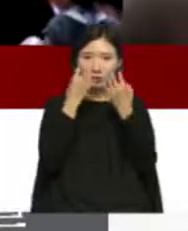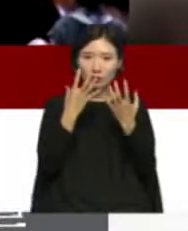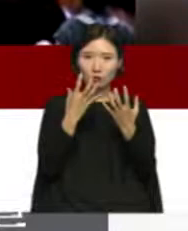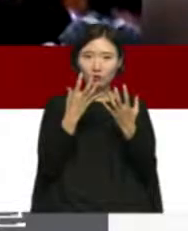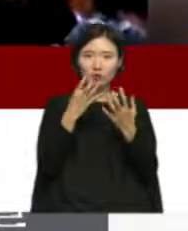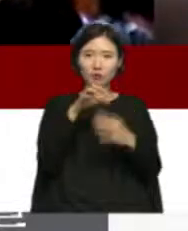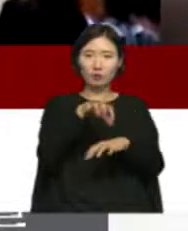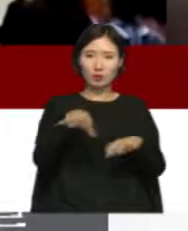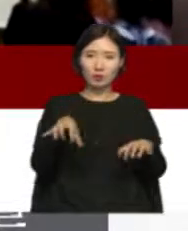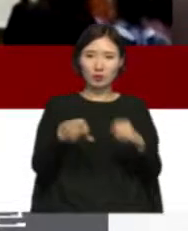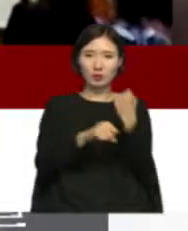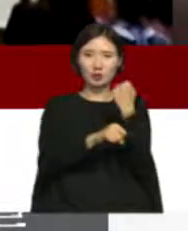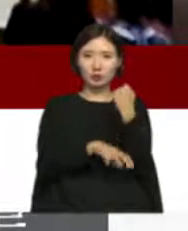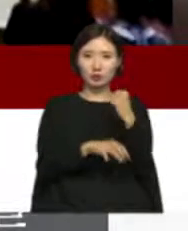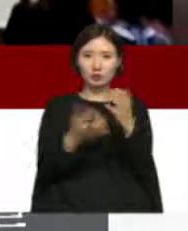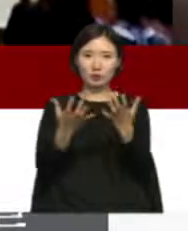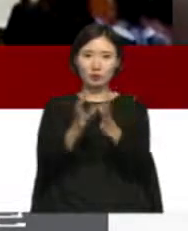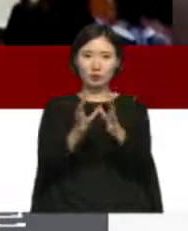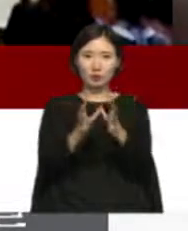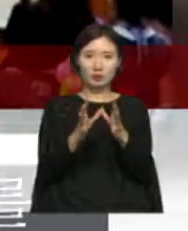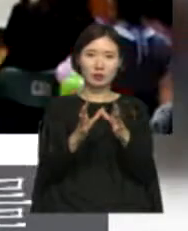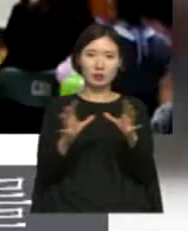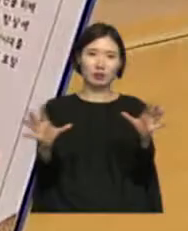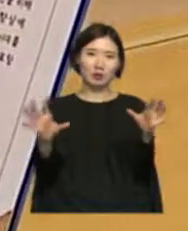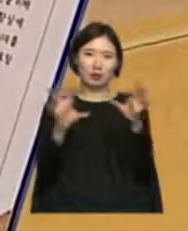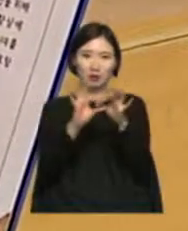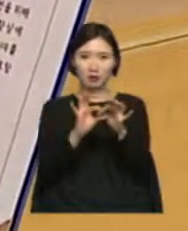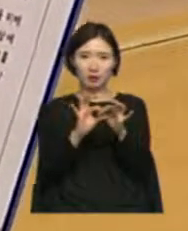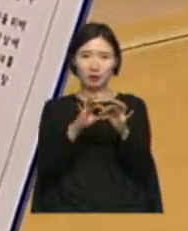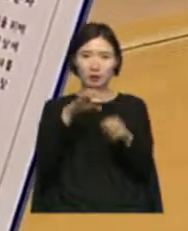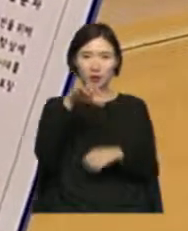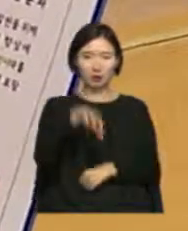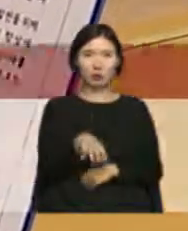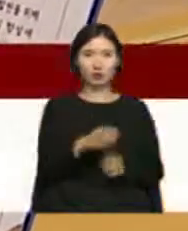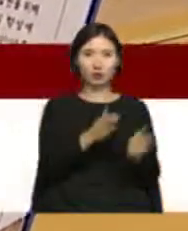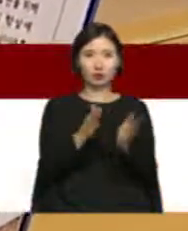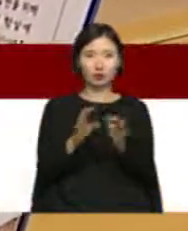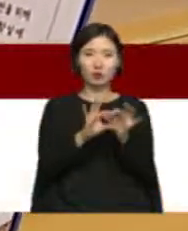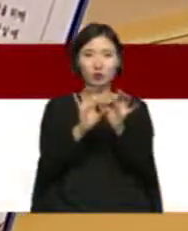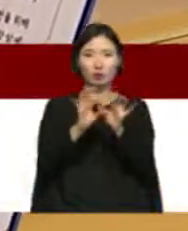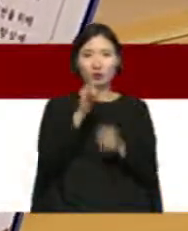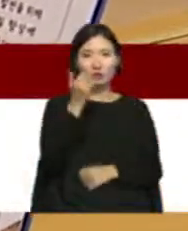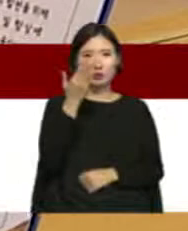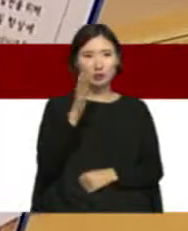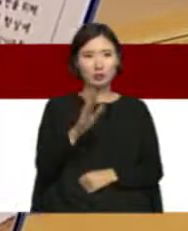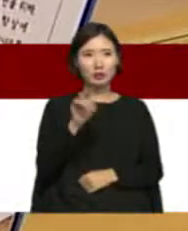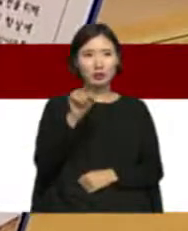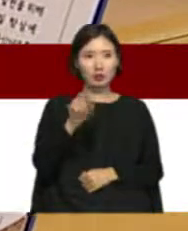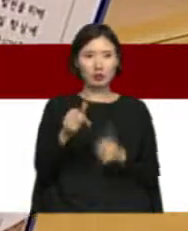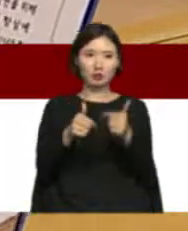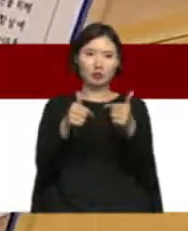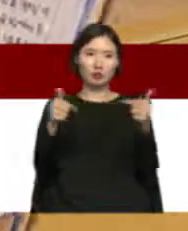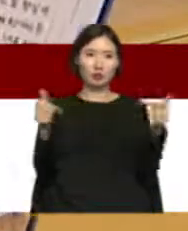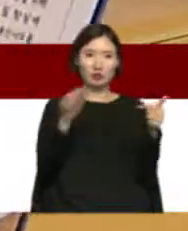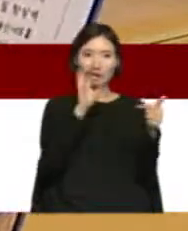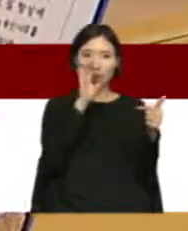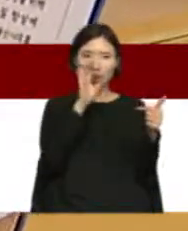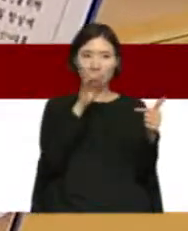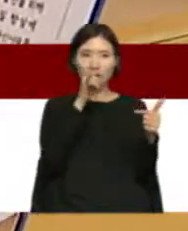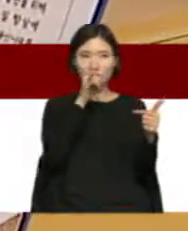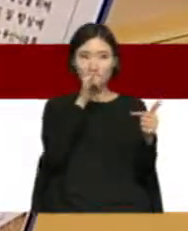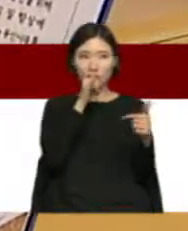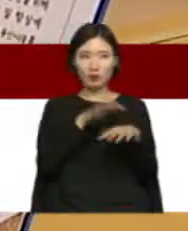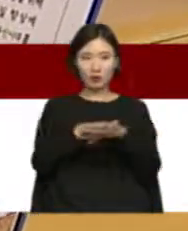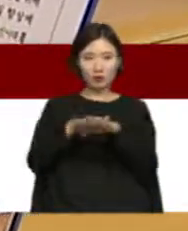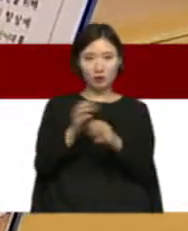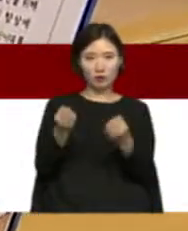기존 단체들이 교류할 수 있는 장이 마련된 겁니다. 공유는 되지만 그 공유가 확산이 되지 않은 부분이 좀 컸습니다. 네트워크